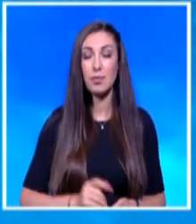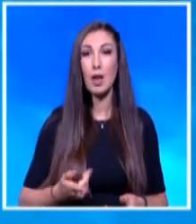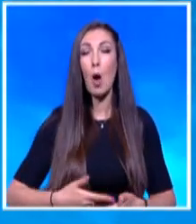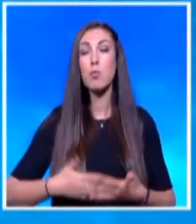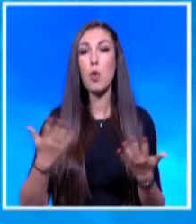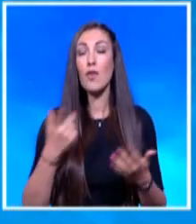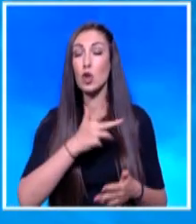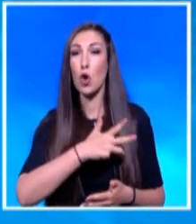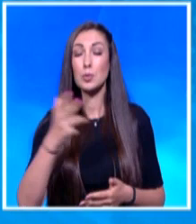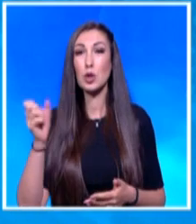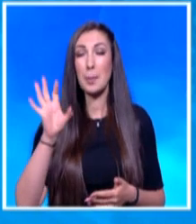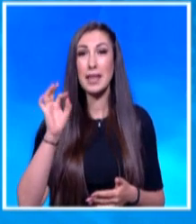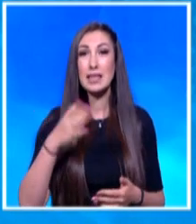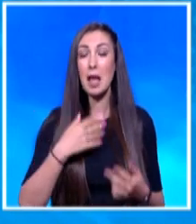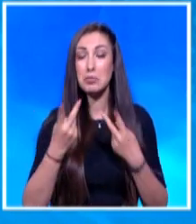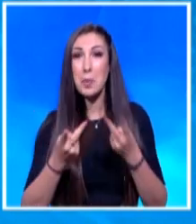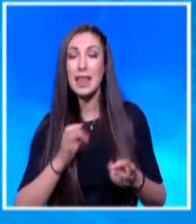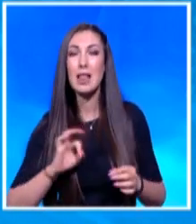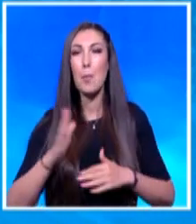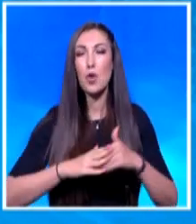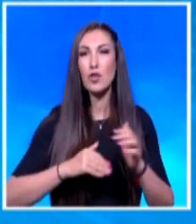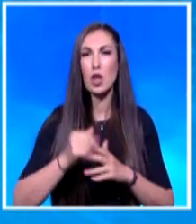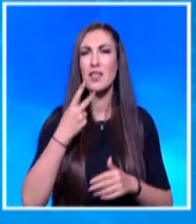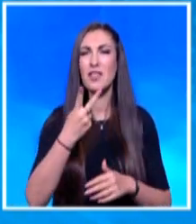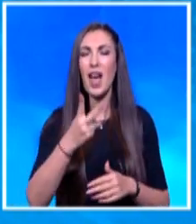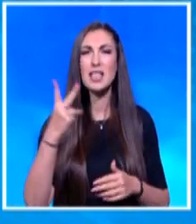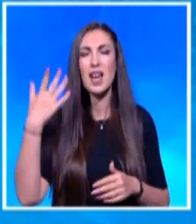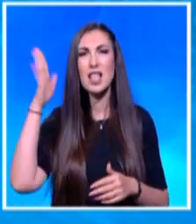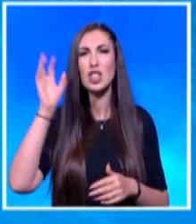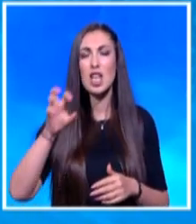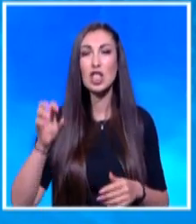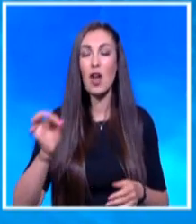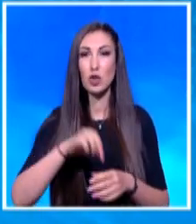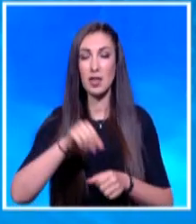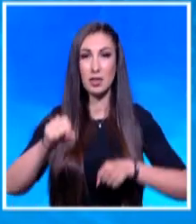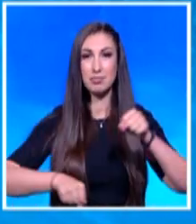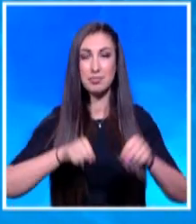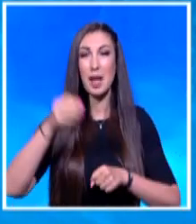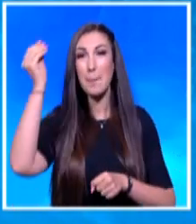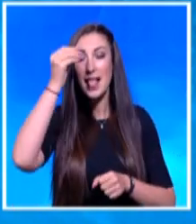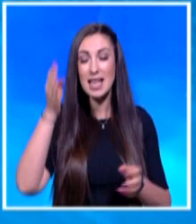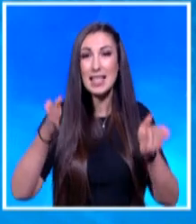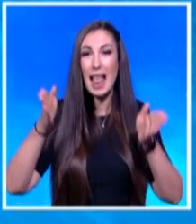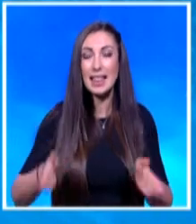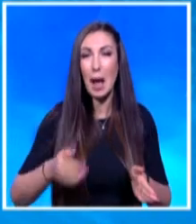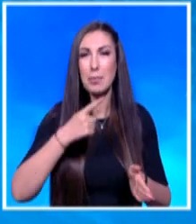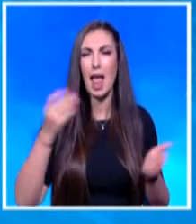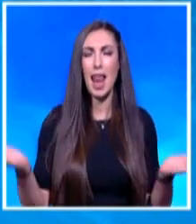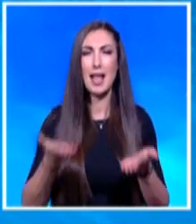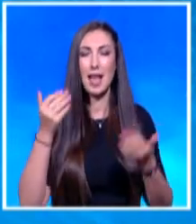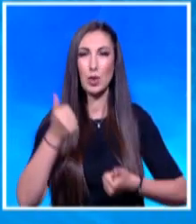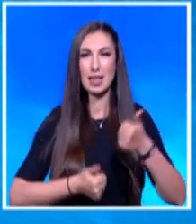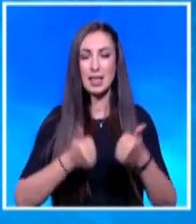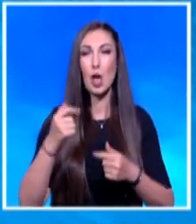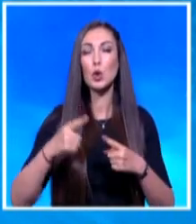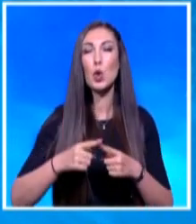Повече от 850 любители и професионалисти от 22 държави в колоезденето се включиха в български етап на легендарното състезание Tour